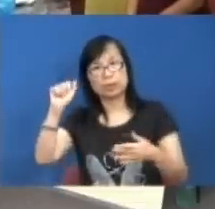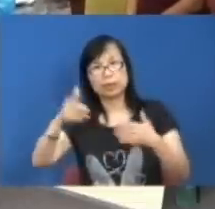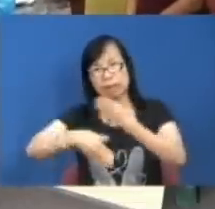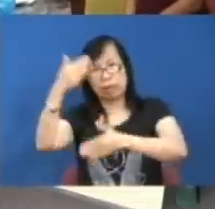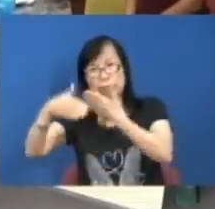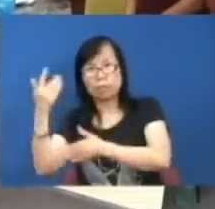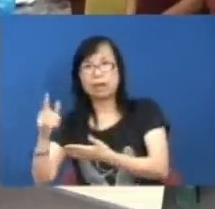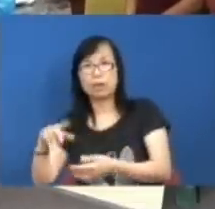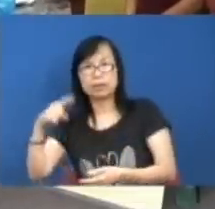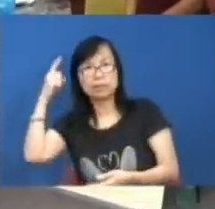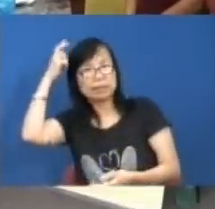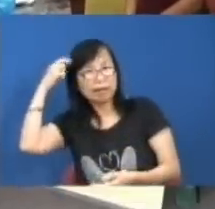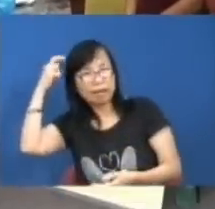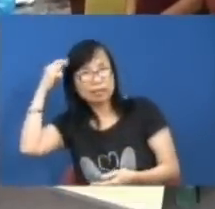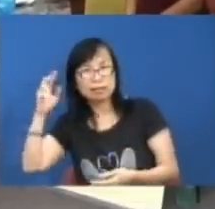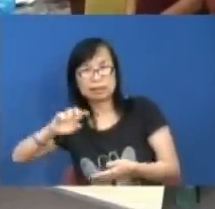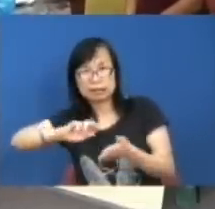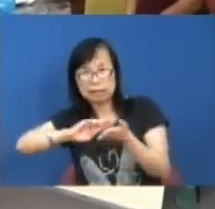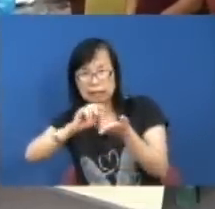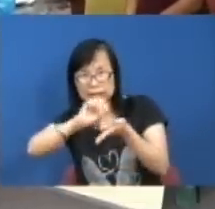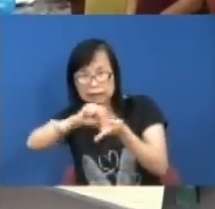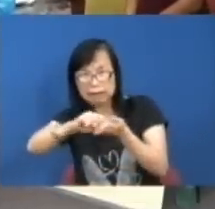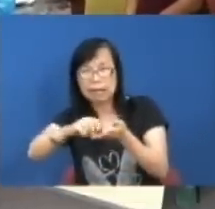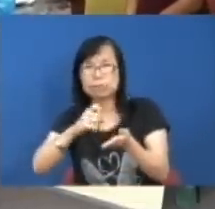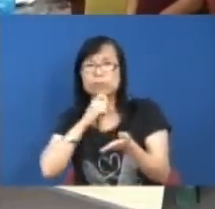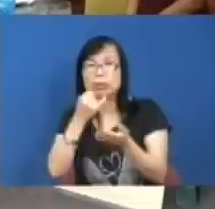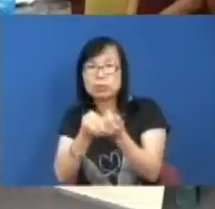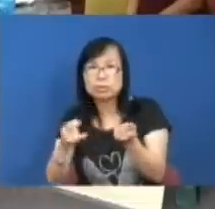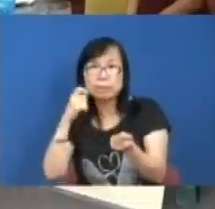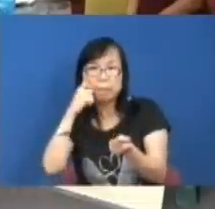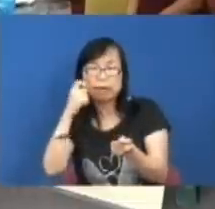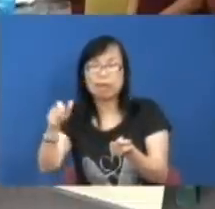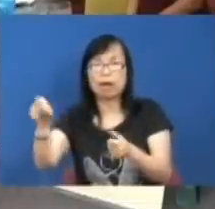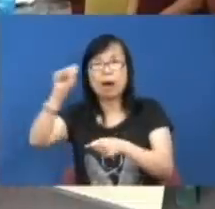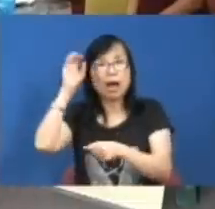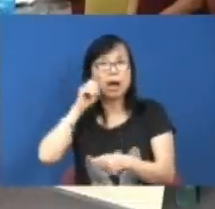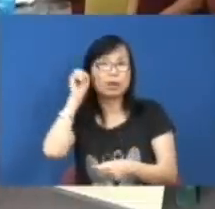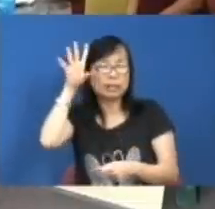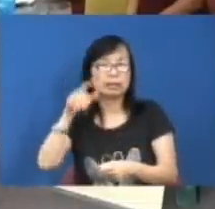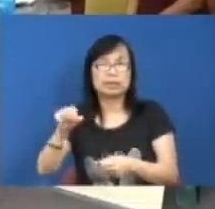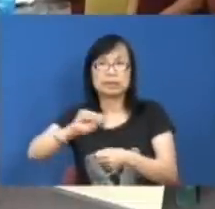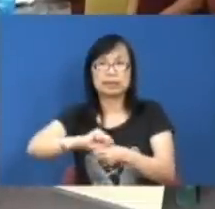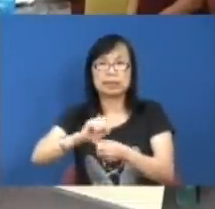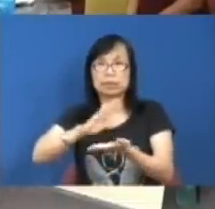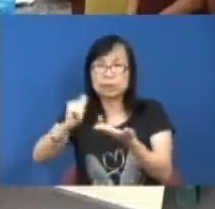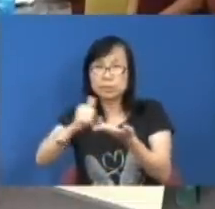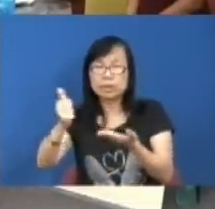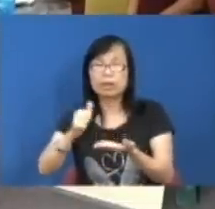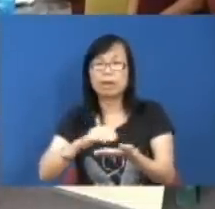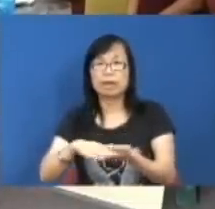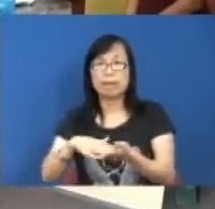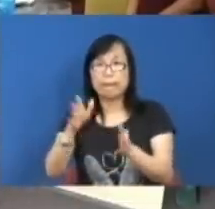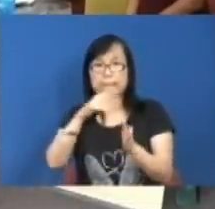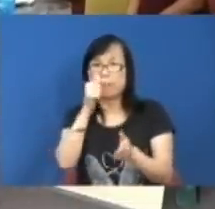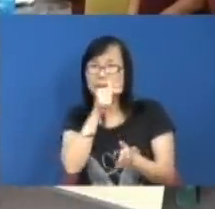曬毛，有啲黑掹掹嘅跡咧，因為佢有個生命喺度。咁好多時候我哋都會建議，可能加個嘅清潔劑去杜絕除根，咁啊避免嗰啲